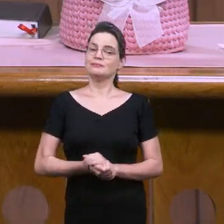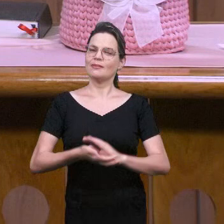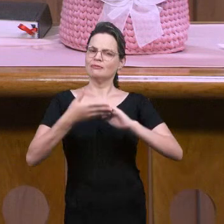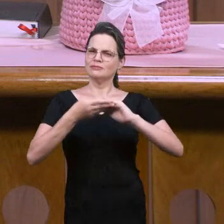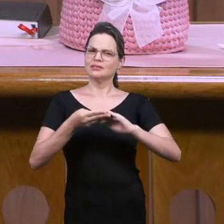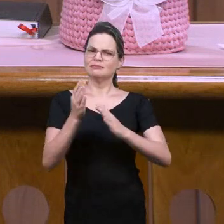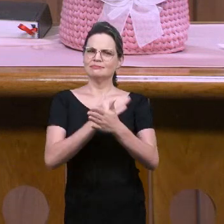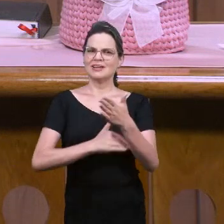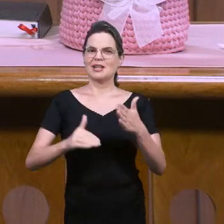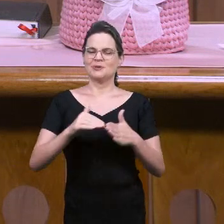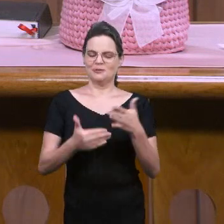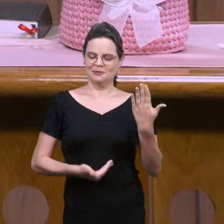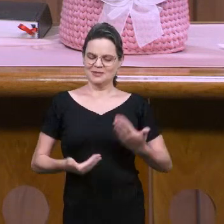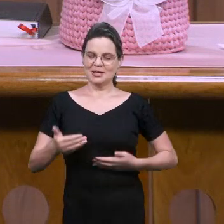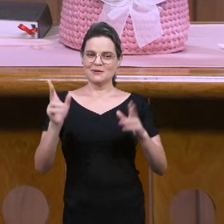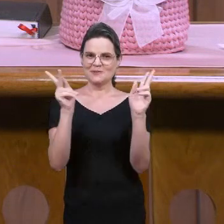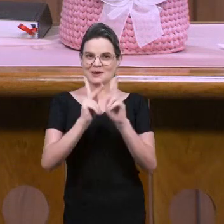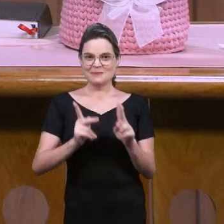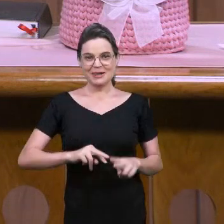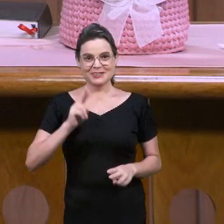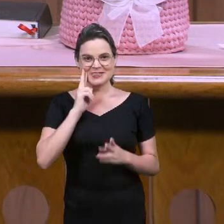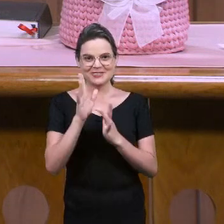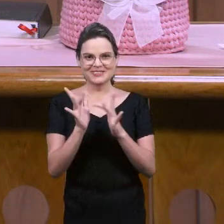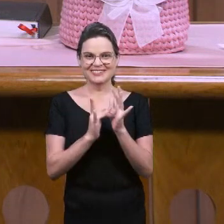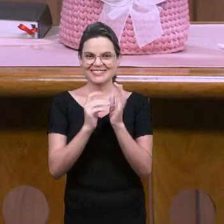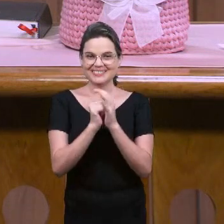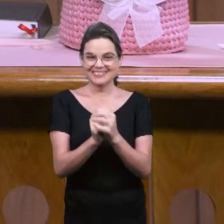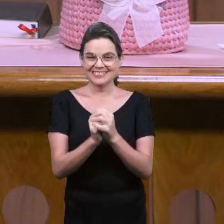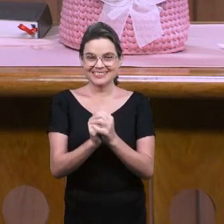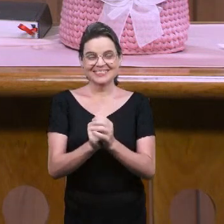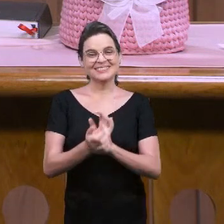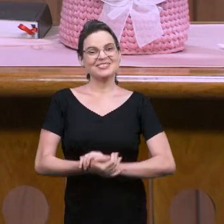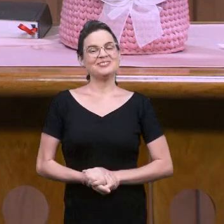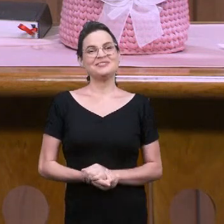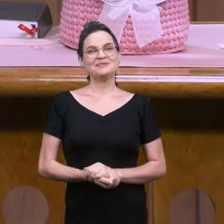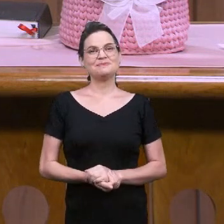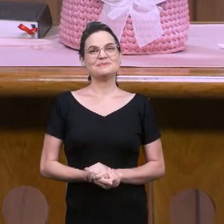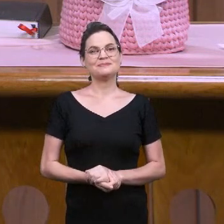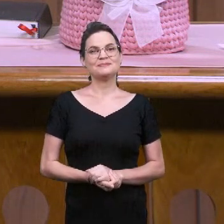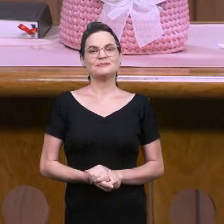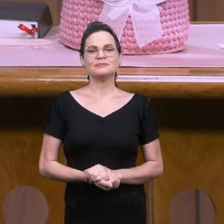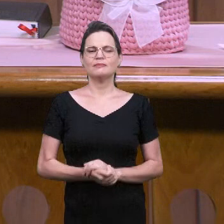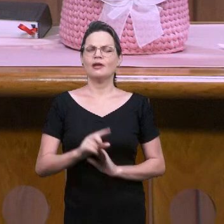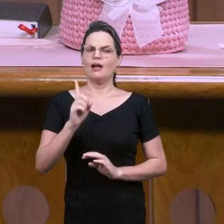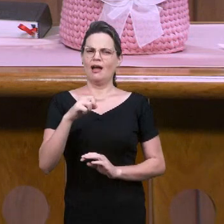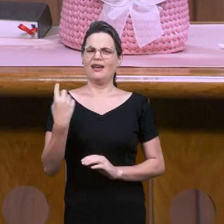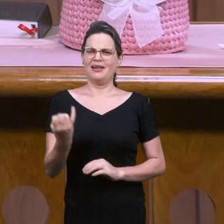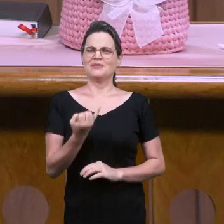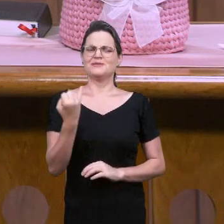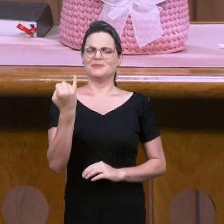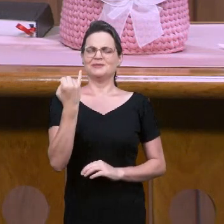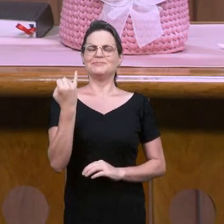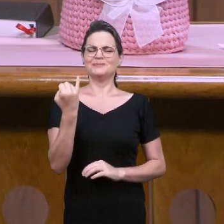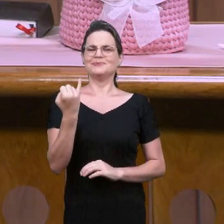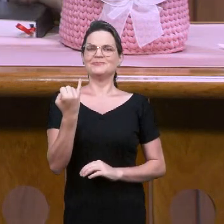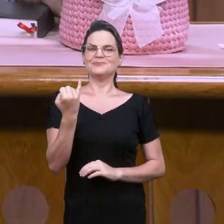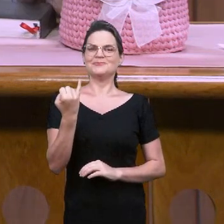Je salue à tous nos frères et sœurs dans la paix du Seigneur Jésus. Mes frères, c'est très